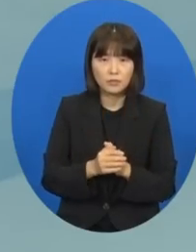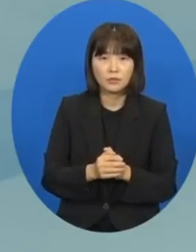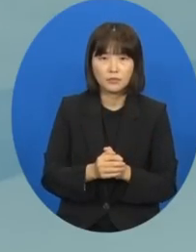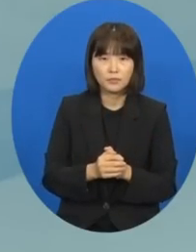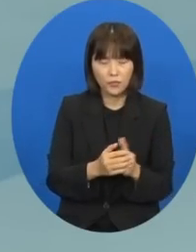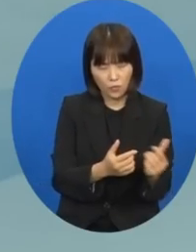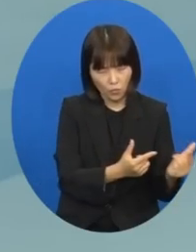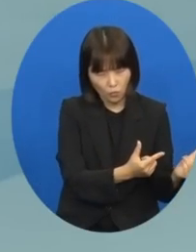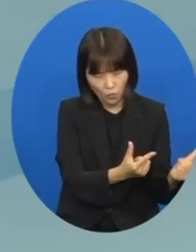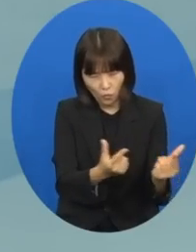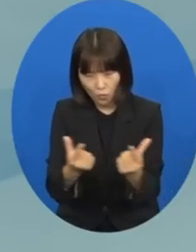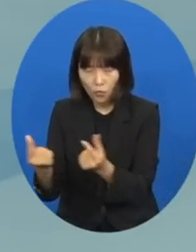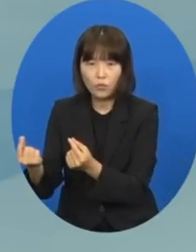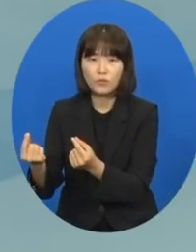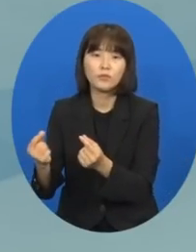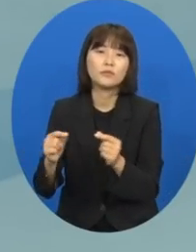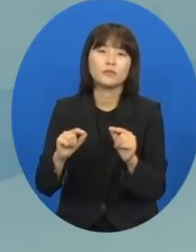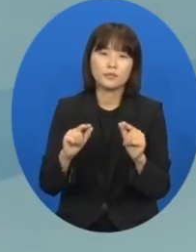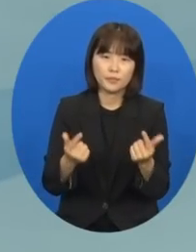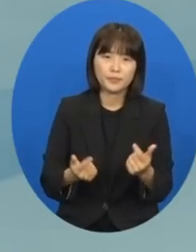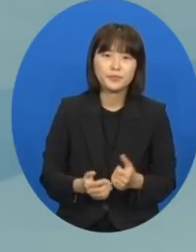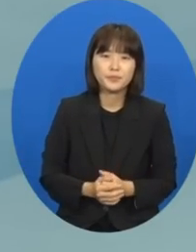천편일률적으로 적용되지 않습니다.